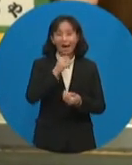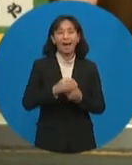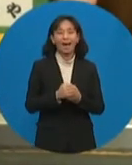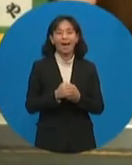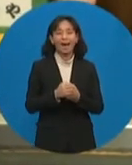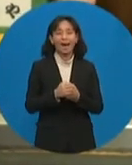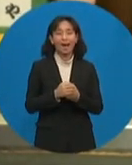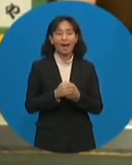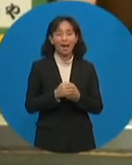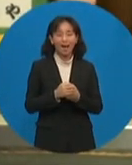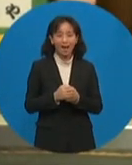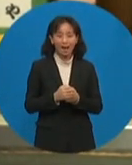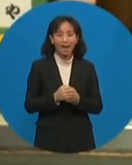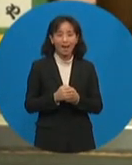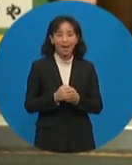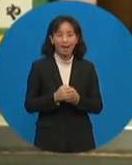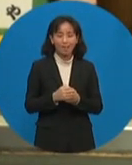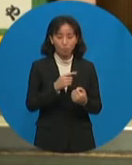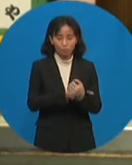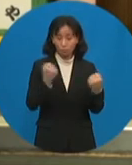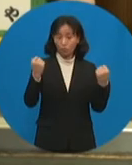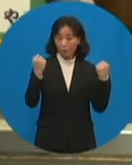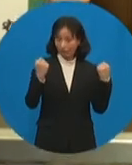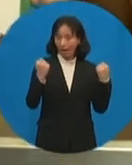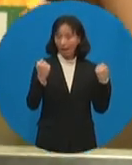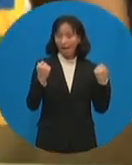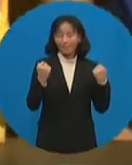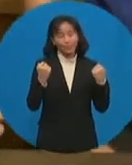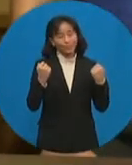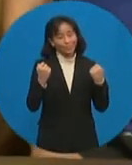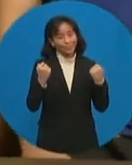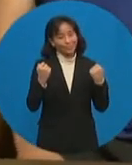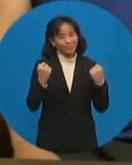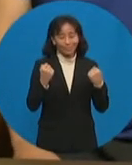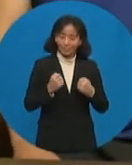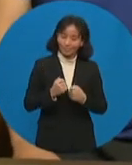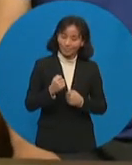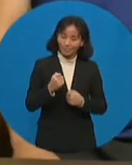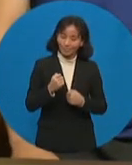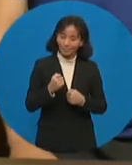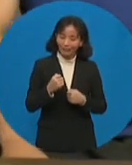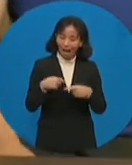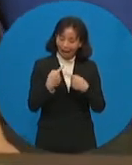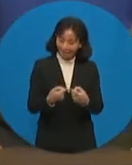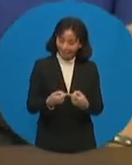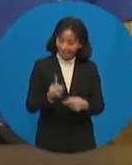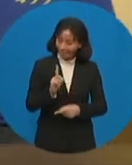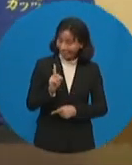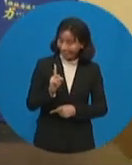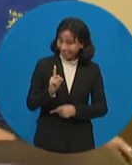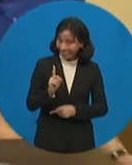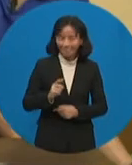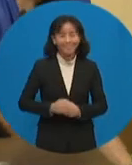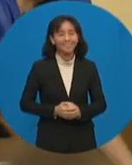入ったスタミナもんじゃ。〇〇〇、一体何が入ってるんでしょうか。 は